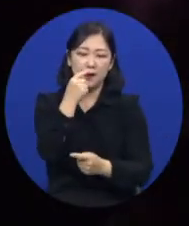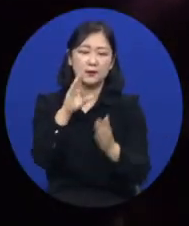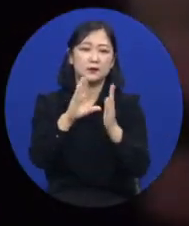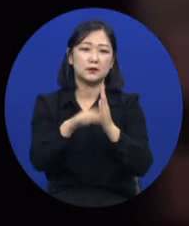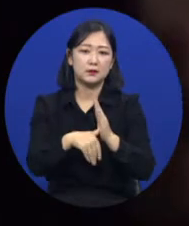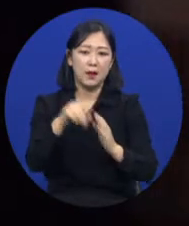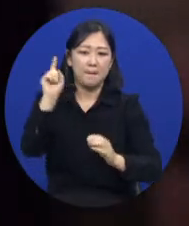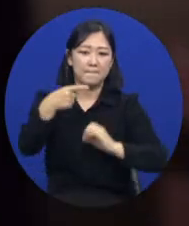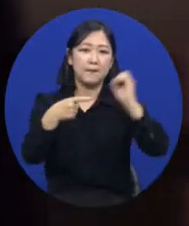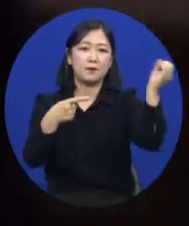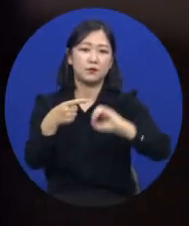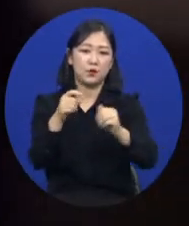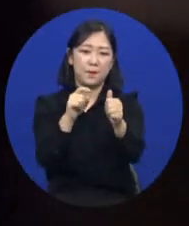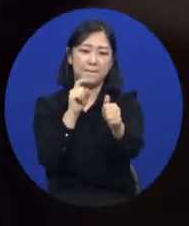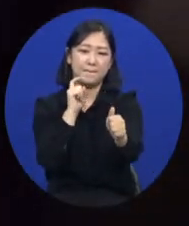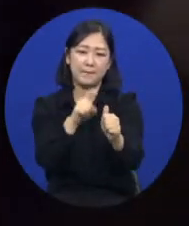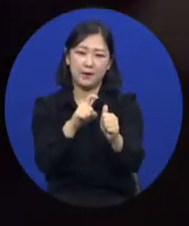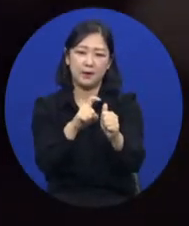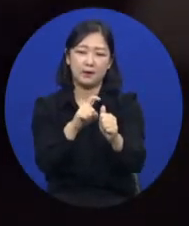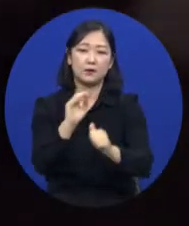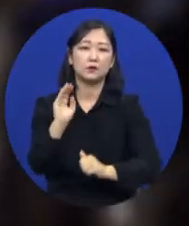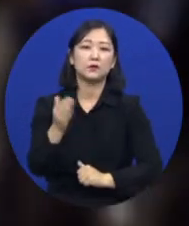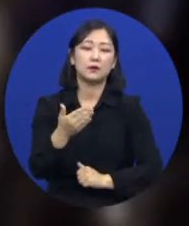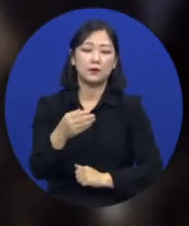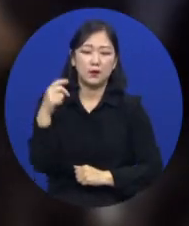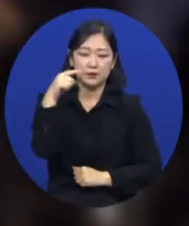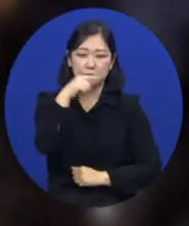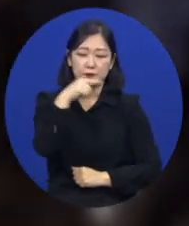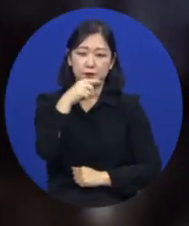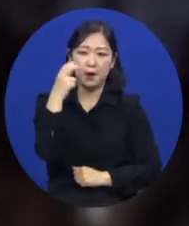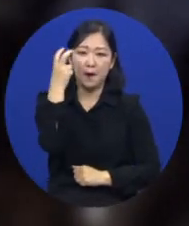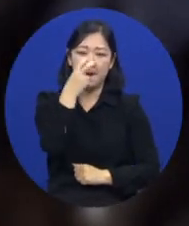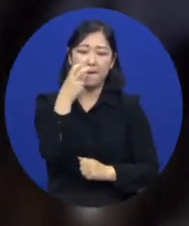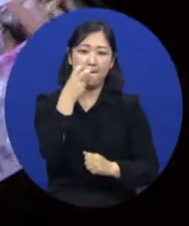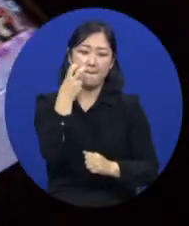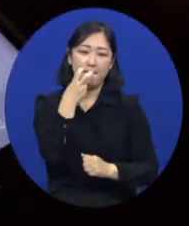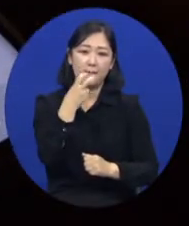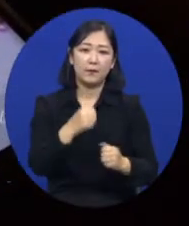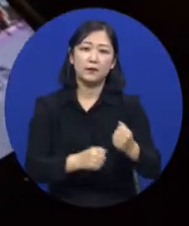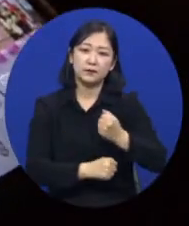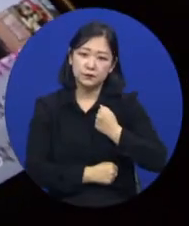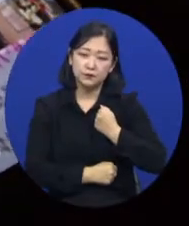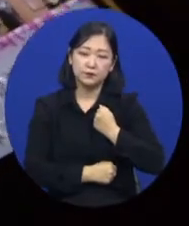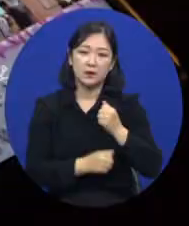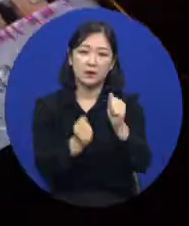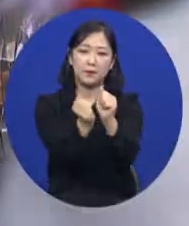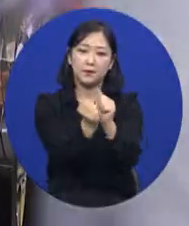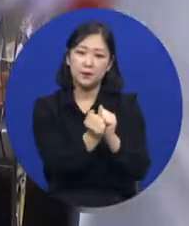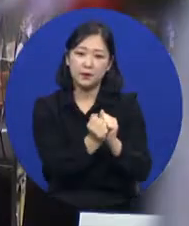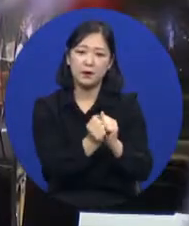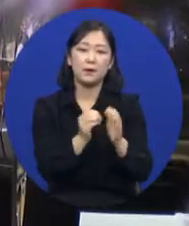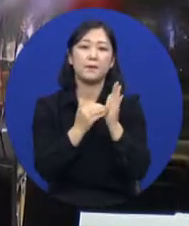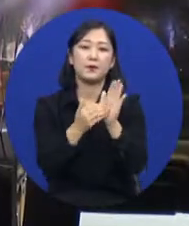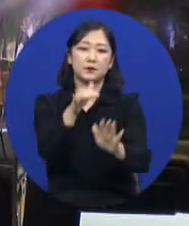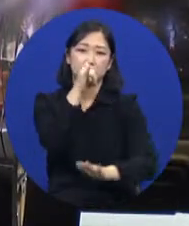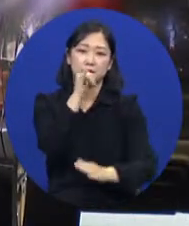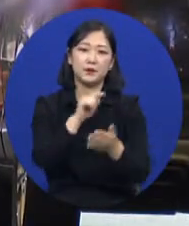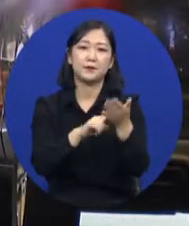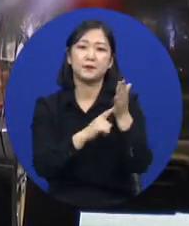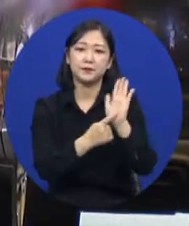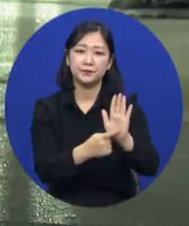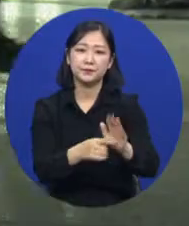100% 확장자가 발생했다 며 철저한 방역 수칙 준수 많이 감염 확산의 막을 수 있는 길이라고 강조했습니다